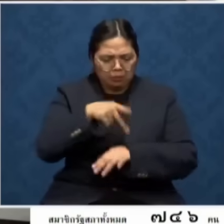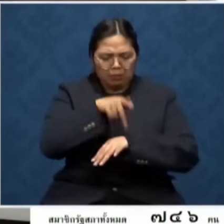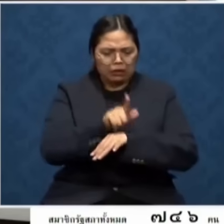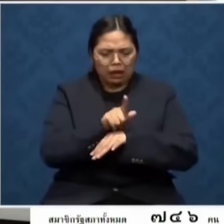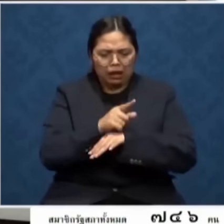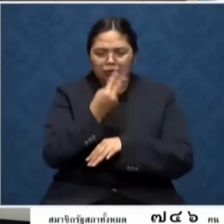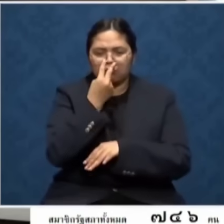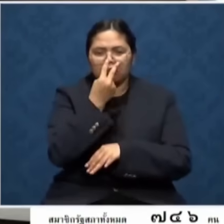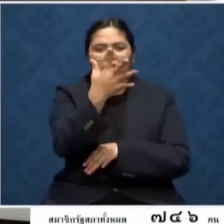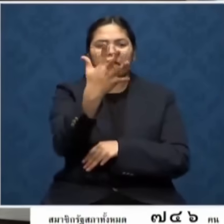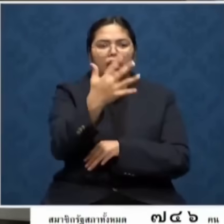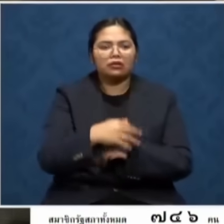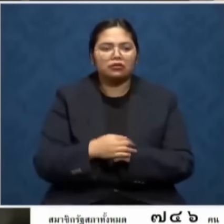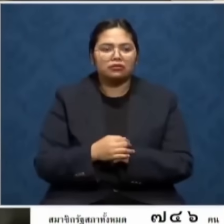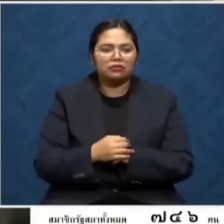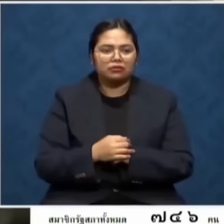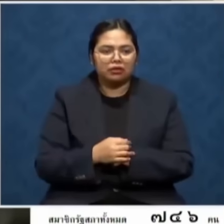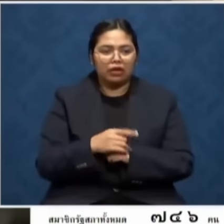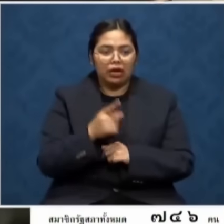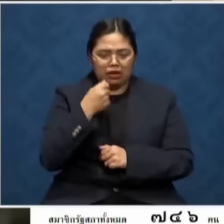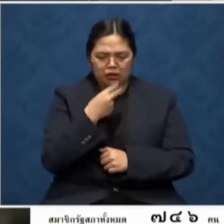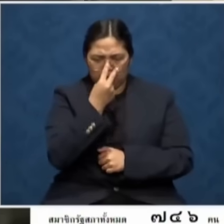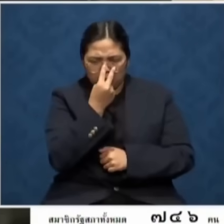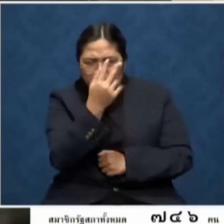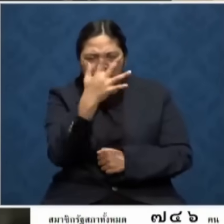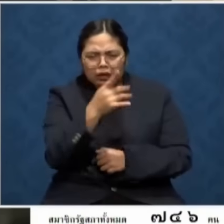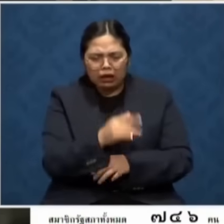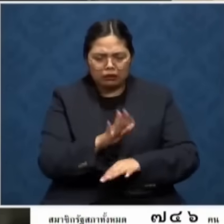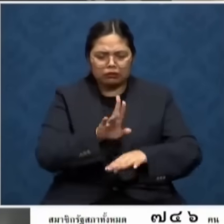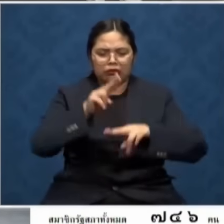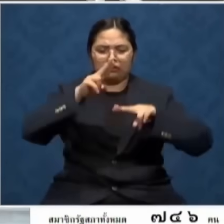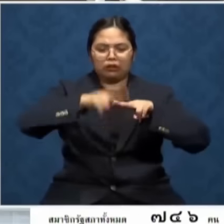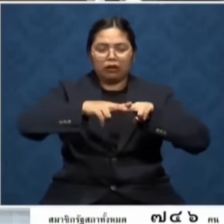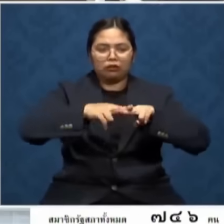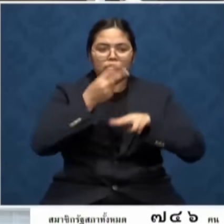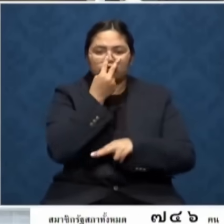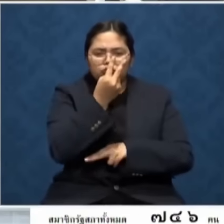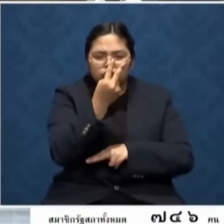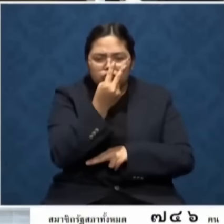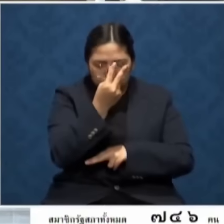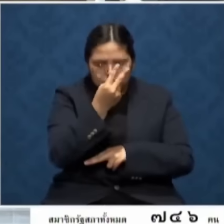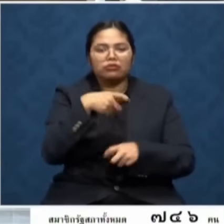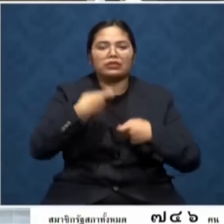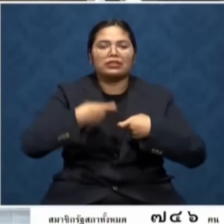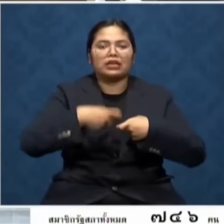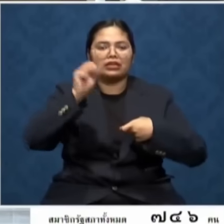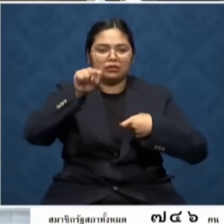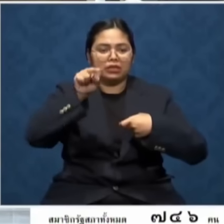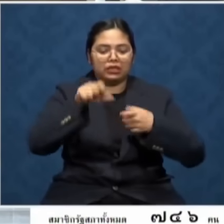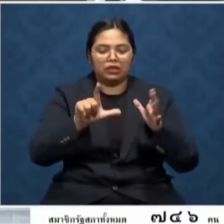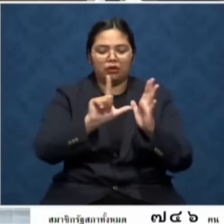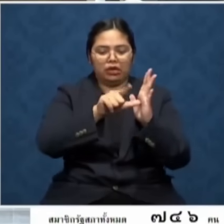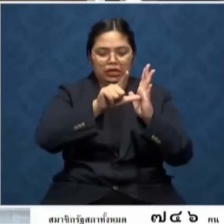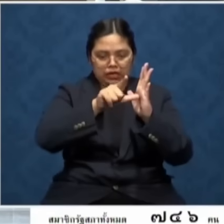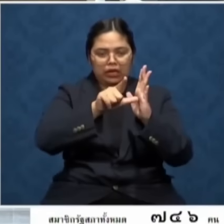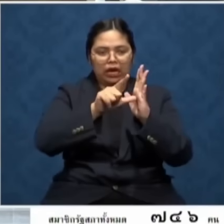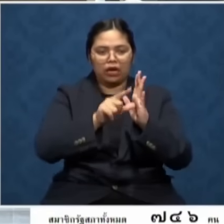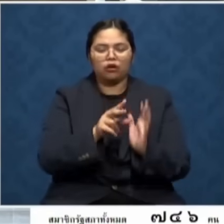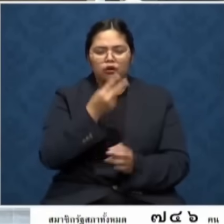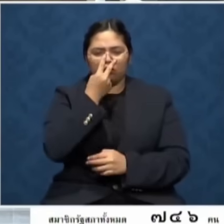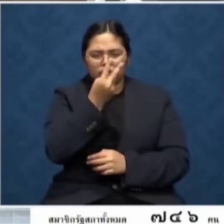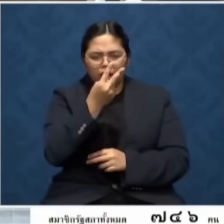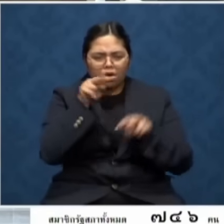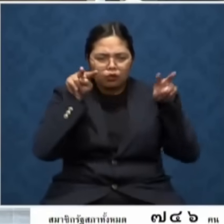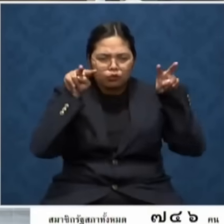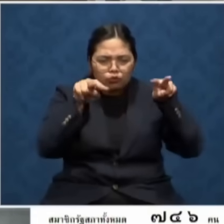ทีนี้ผมเข้าใจครับว่านั่งตรงนั้นดูลำบากกับท่านแต่ท่านเลขารองเลขาสองท่านที่นั่งข้างหน้าท่านต้องเป็นตาแทน